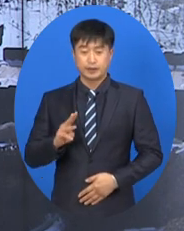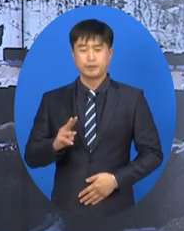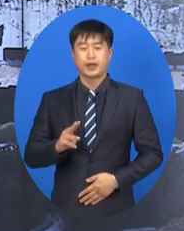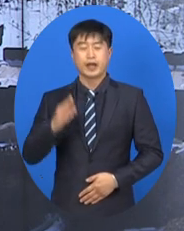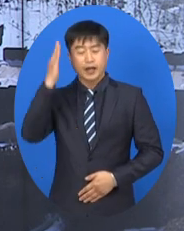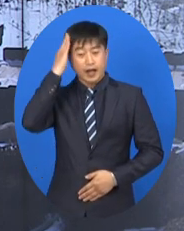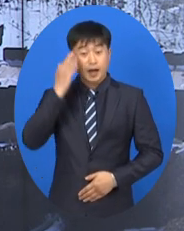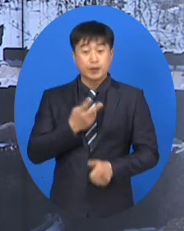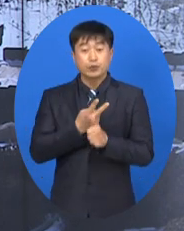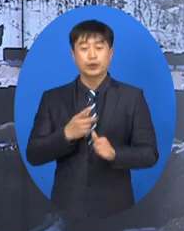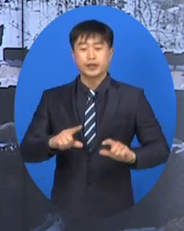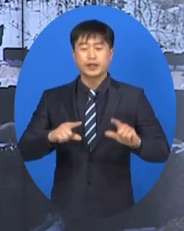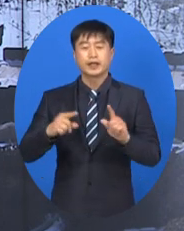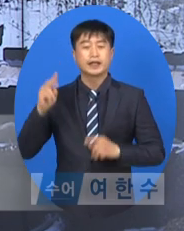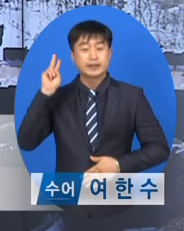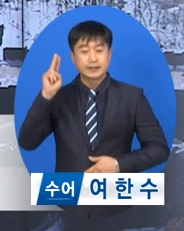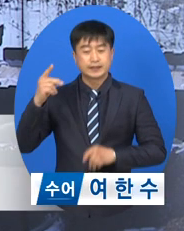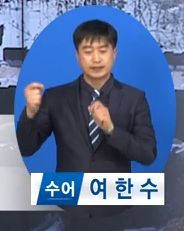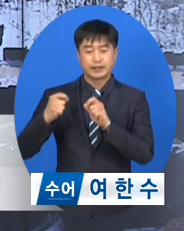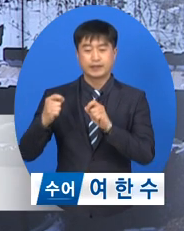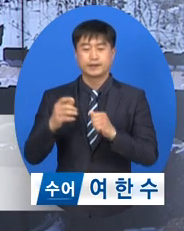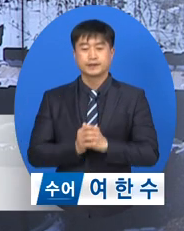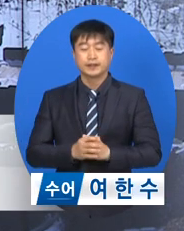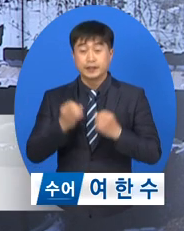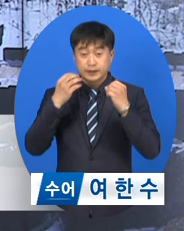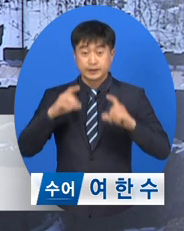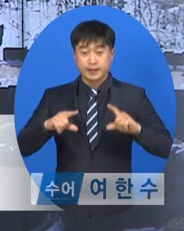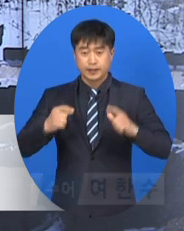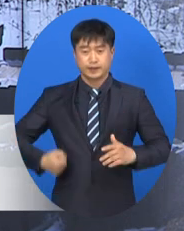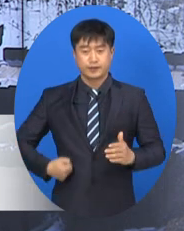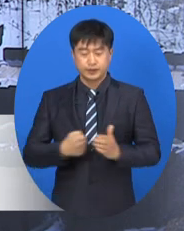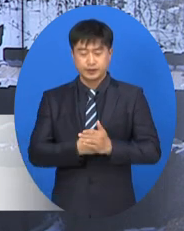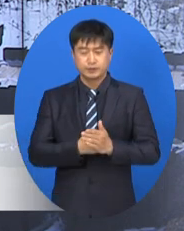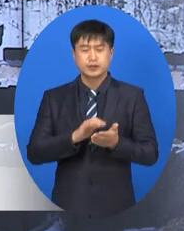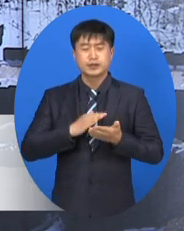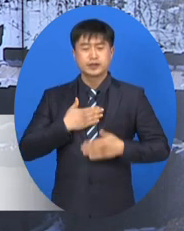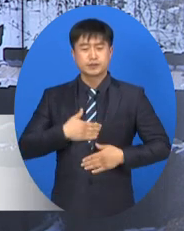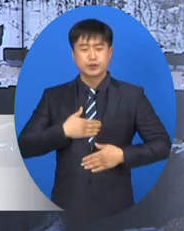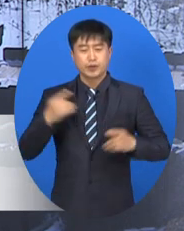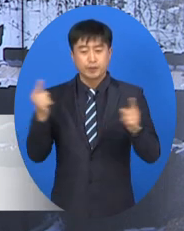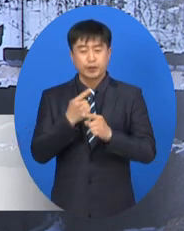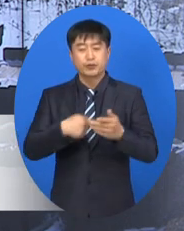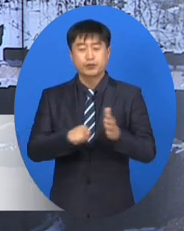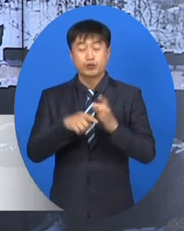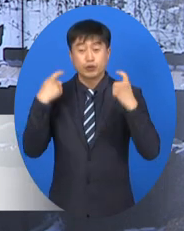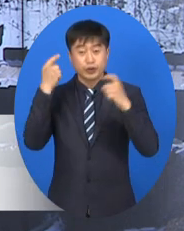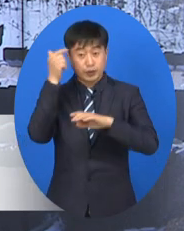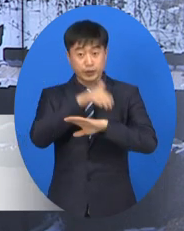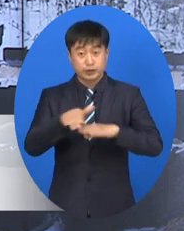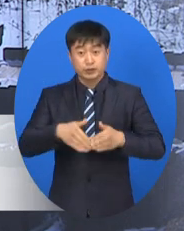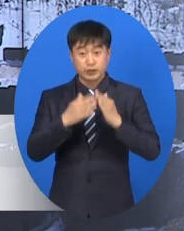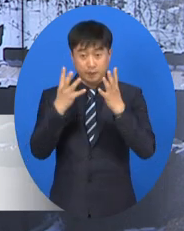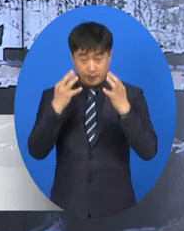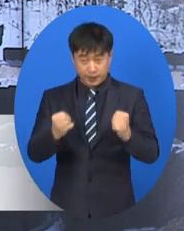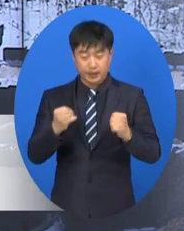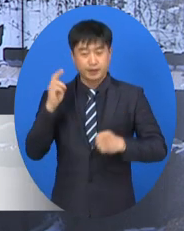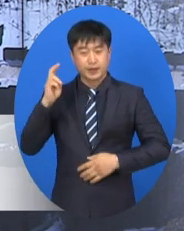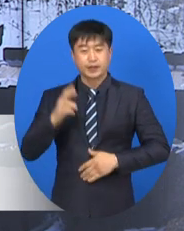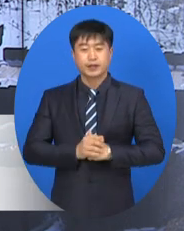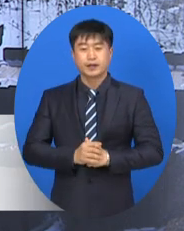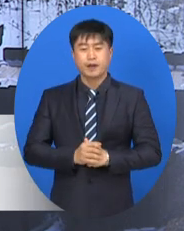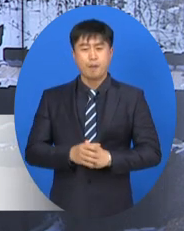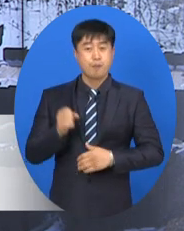2023년 검은 토끼해가 이틀 앞으로 다가왔습니다. 새해 다짐을 하거나 기분 전환을 위해 여행 계획 세우는 분들 많으실